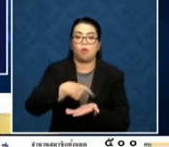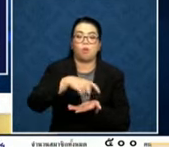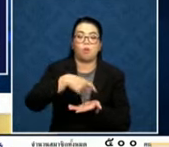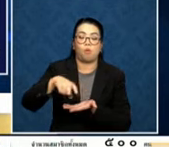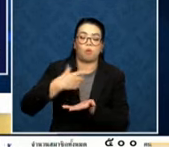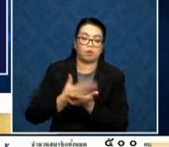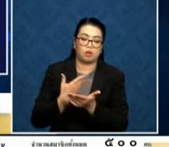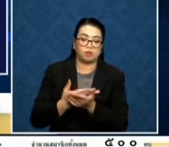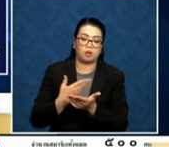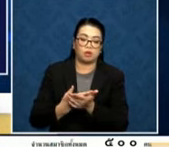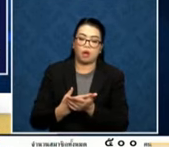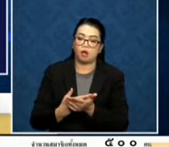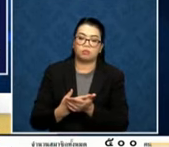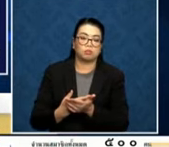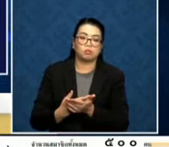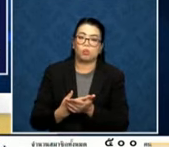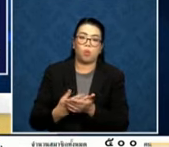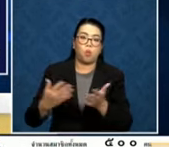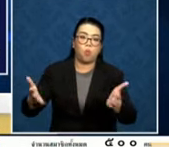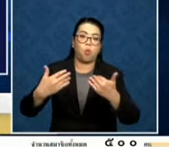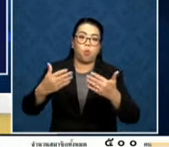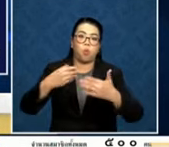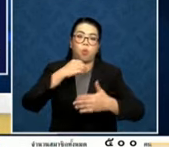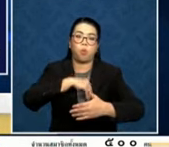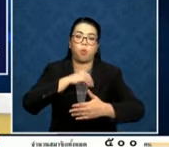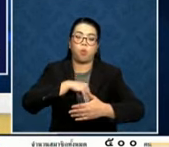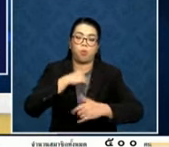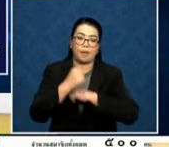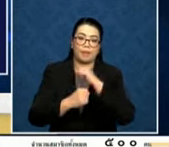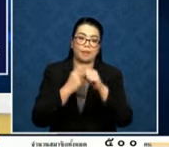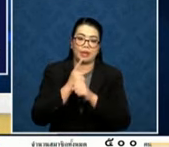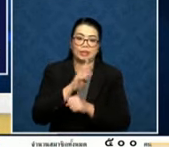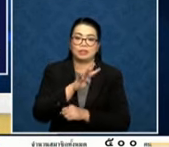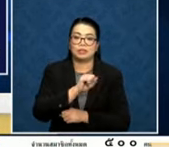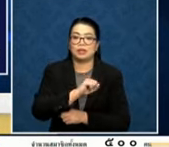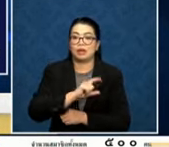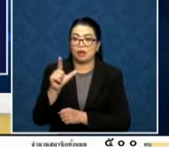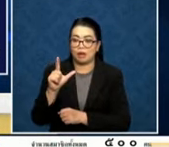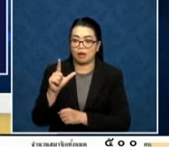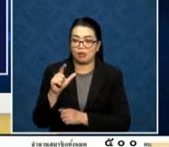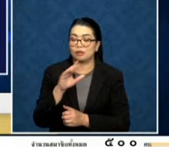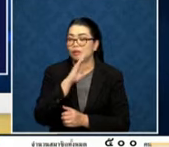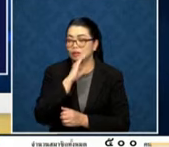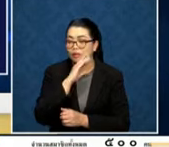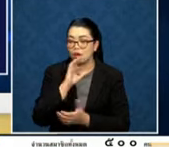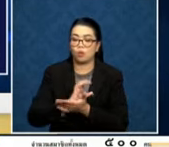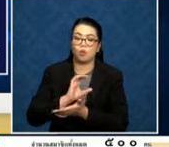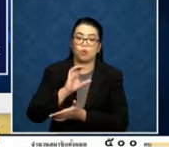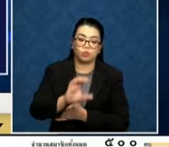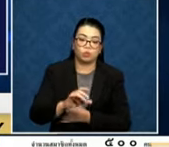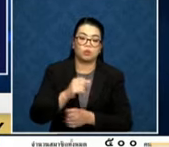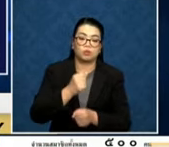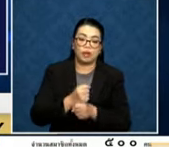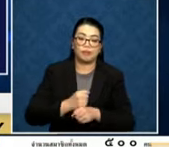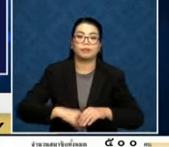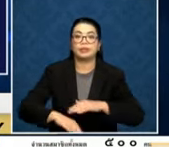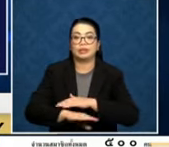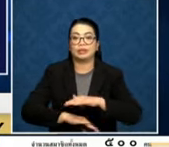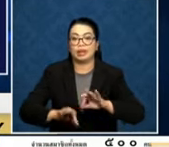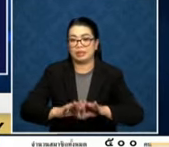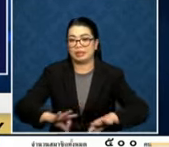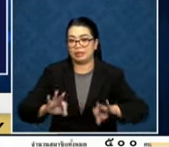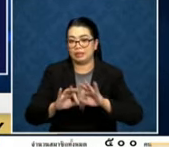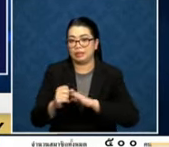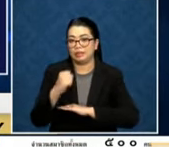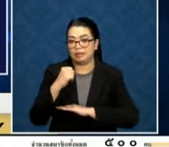ภูมิภาคเราครับอาเซียนในโครงการพลังงานสะอาดเนี่ยปีละ 400,000ล้านบาทถ้าเรามีการลงทุนในโครงสร้างพื้นฐานที่มากพอครับ